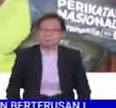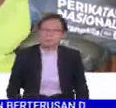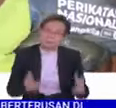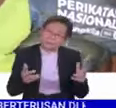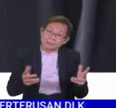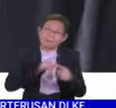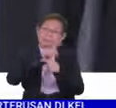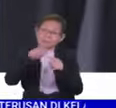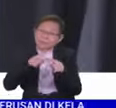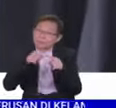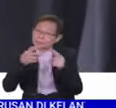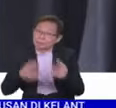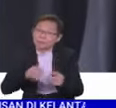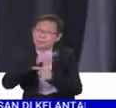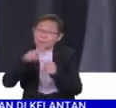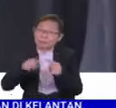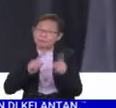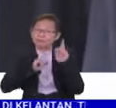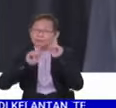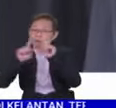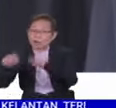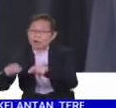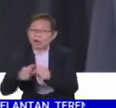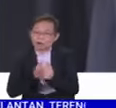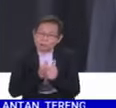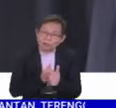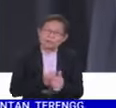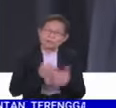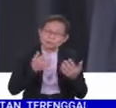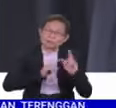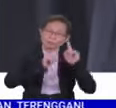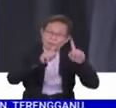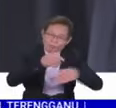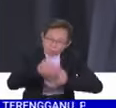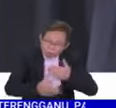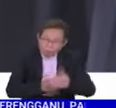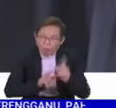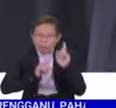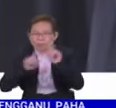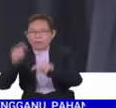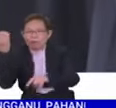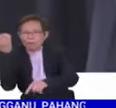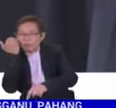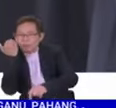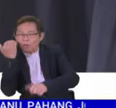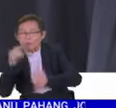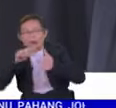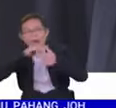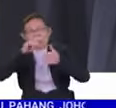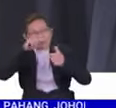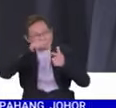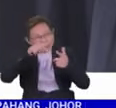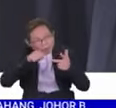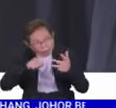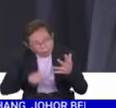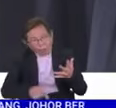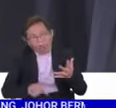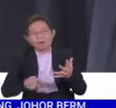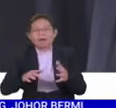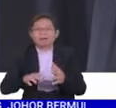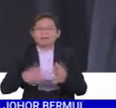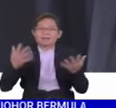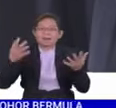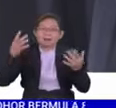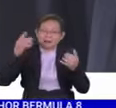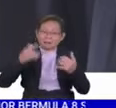Jadi bila dah pergi mengikut proses, pergi ke mahkamah dan akhirnya kita dapat